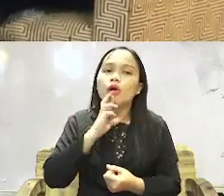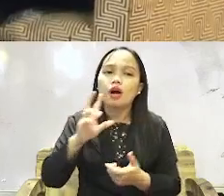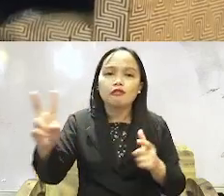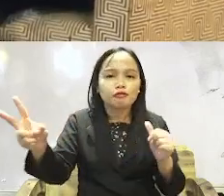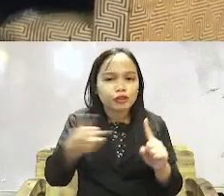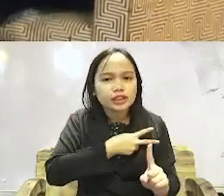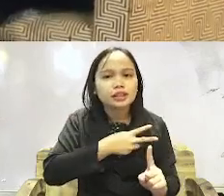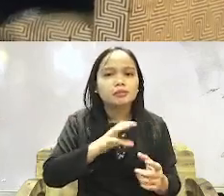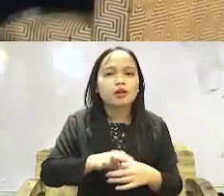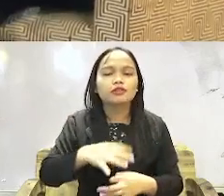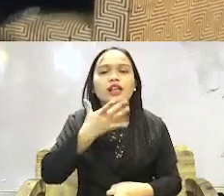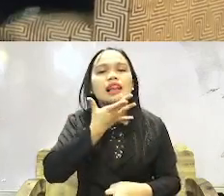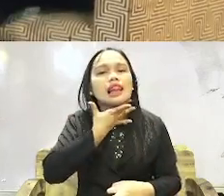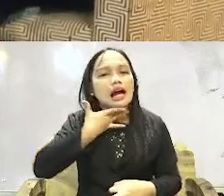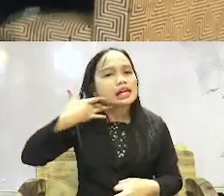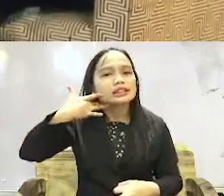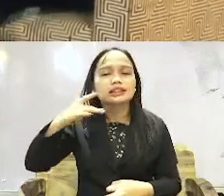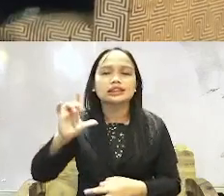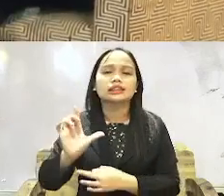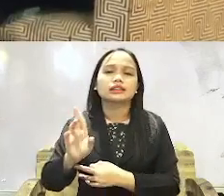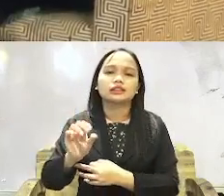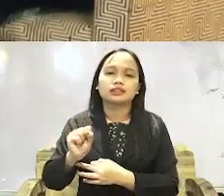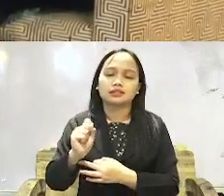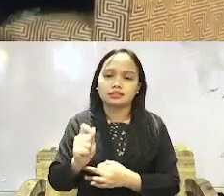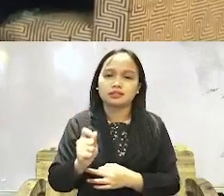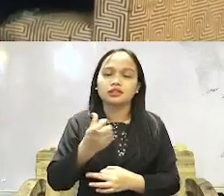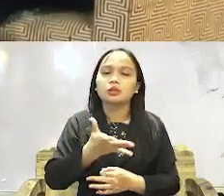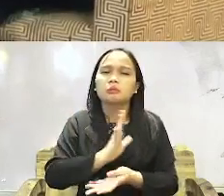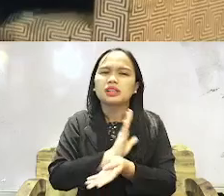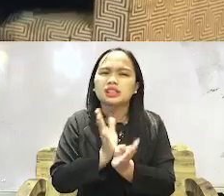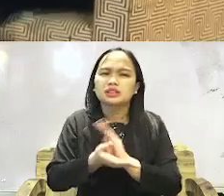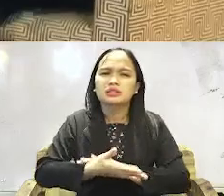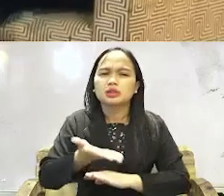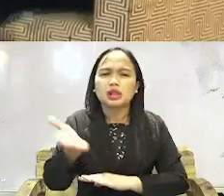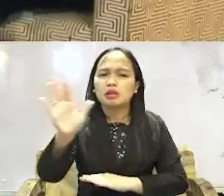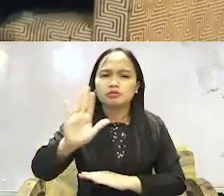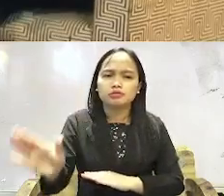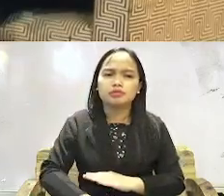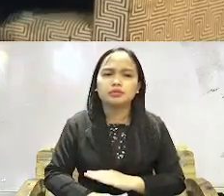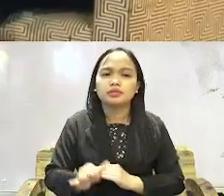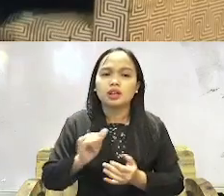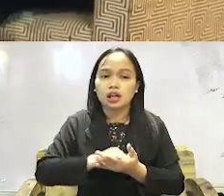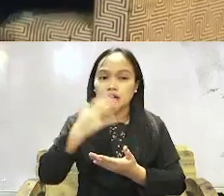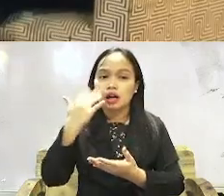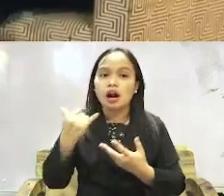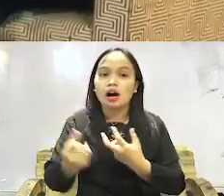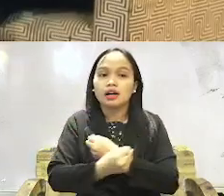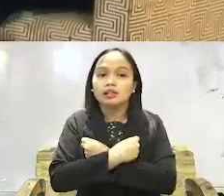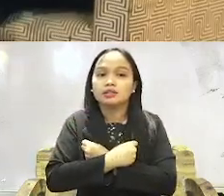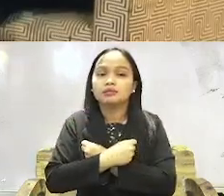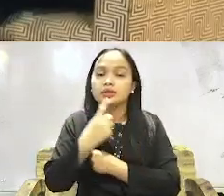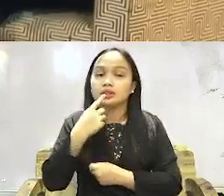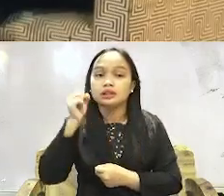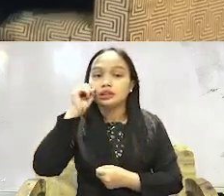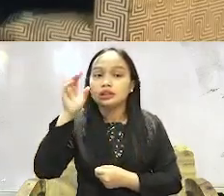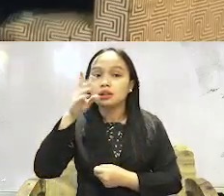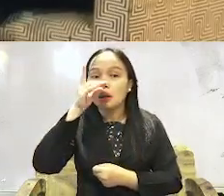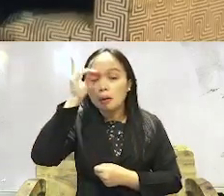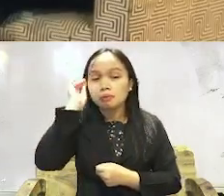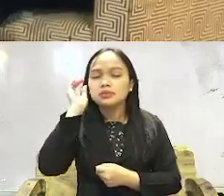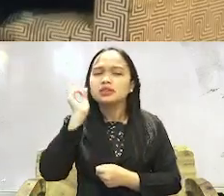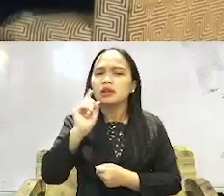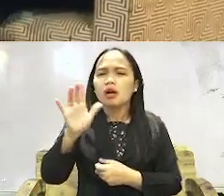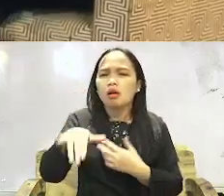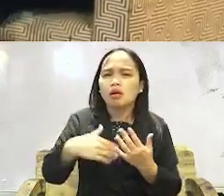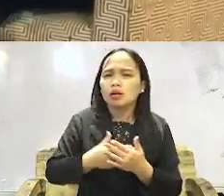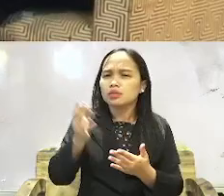lust. Nulit ko. You've never been, because the word love, actually, Sir Dominic, Sir Maki, the